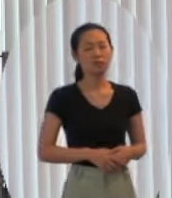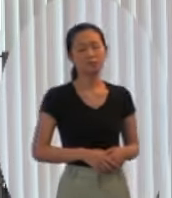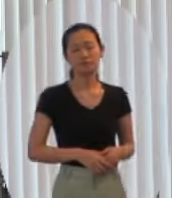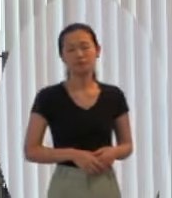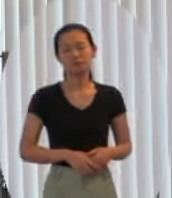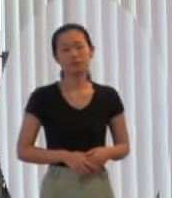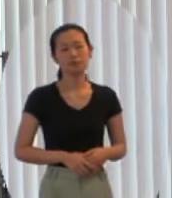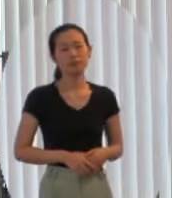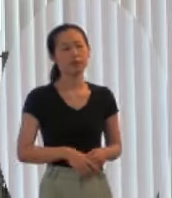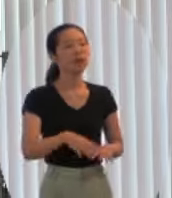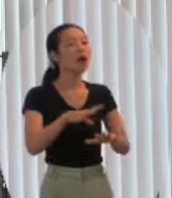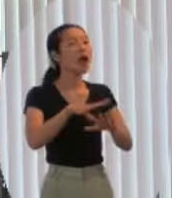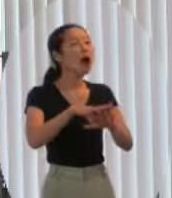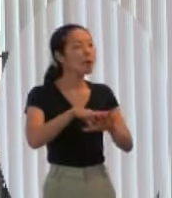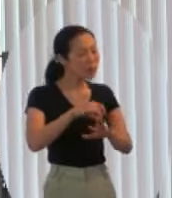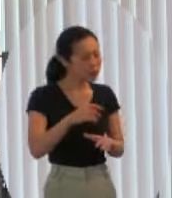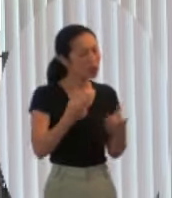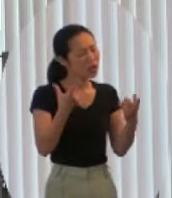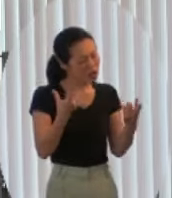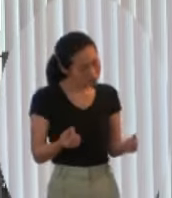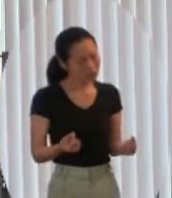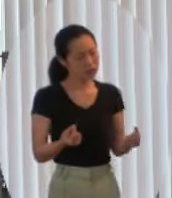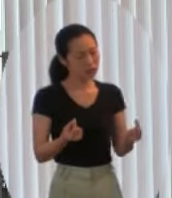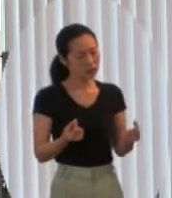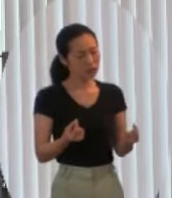ですね、武器を作らないということだと僕は思うんですね。